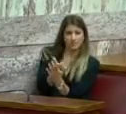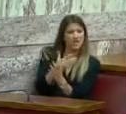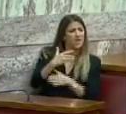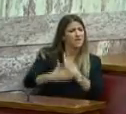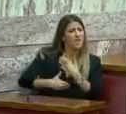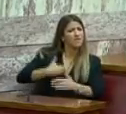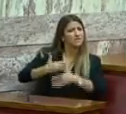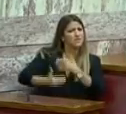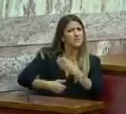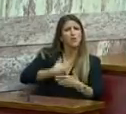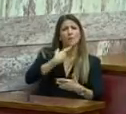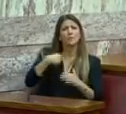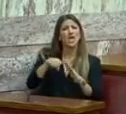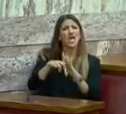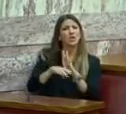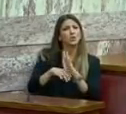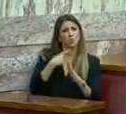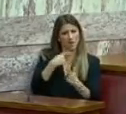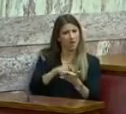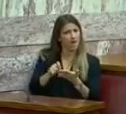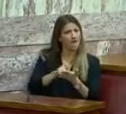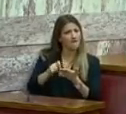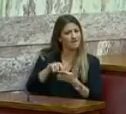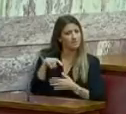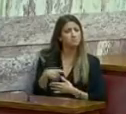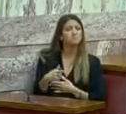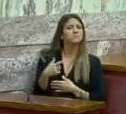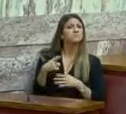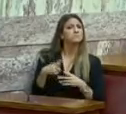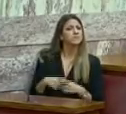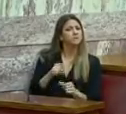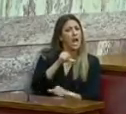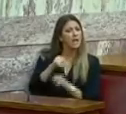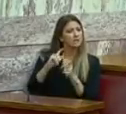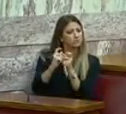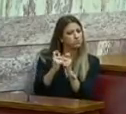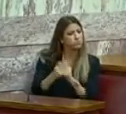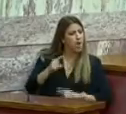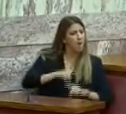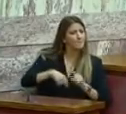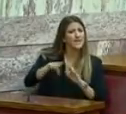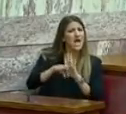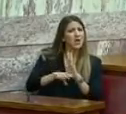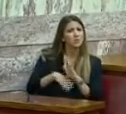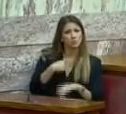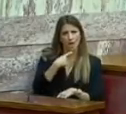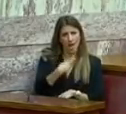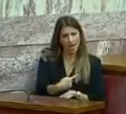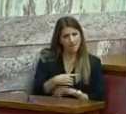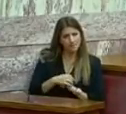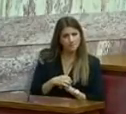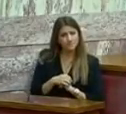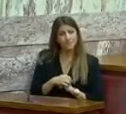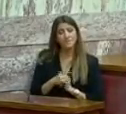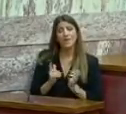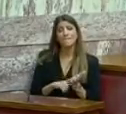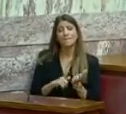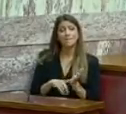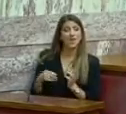που προβλέπει ο κανονισμός και με προσαρμογή στα όσα ο κανονισμός προβλέπει, να